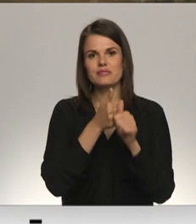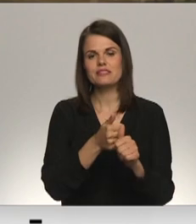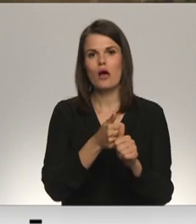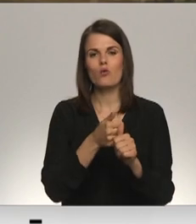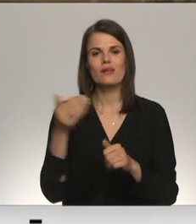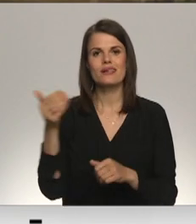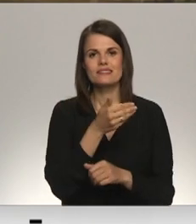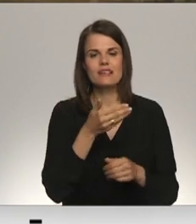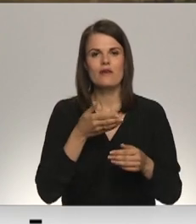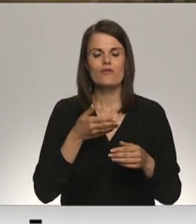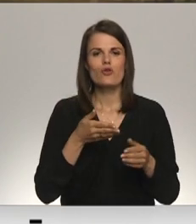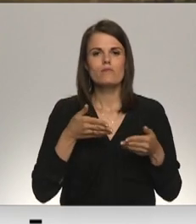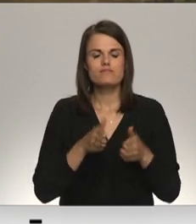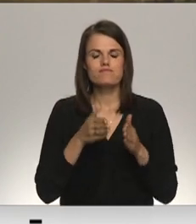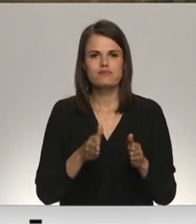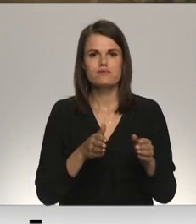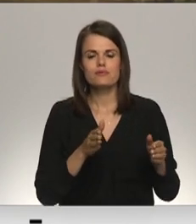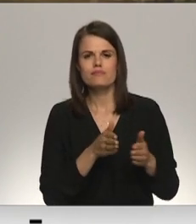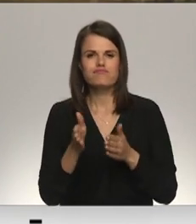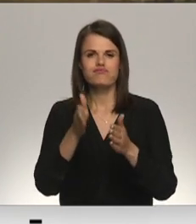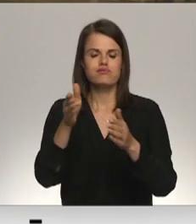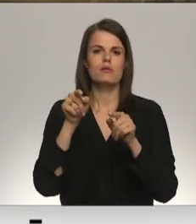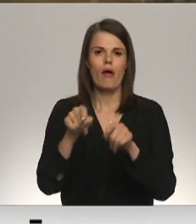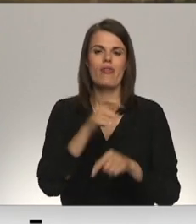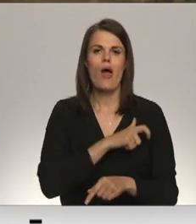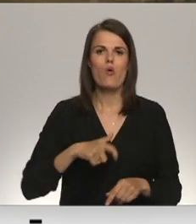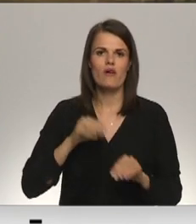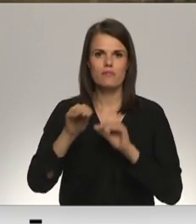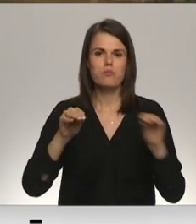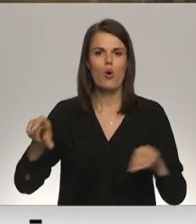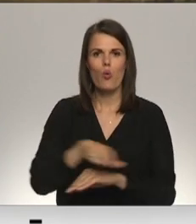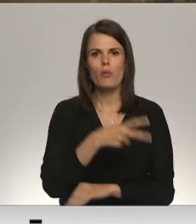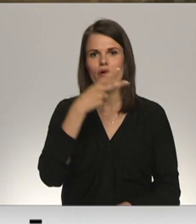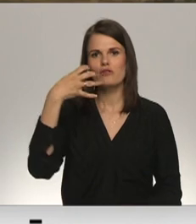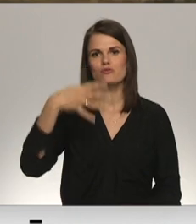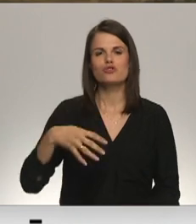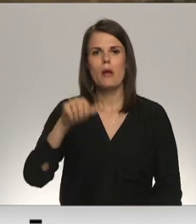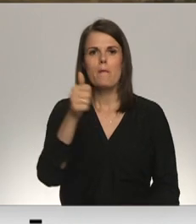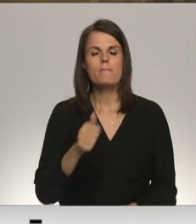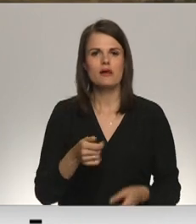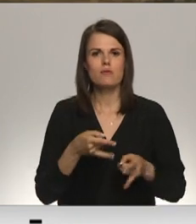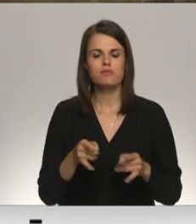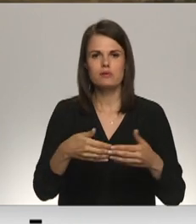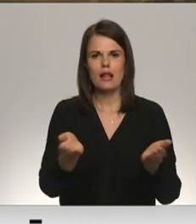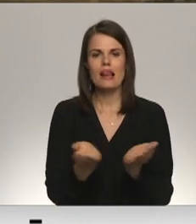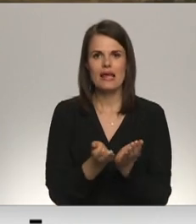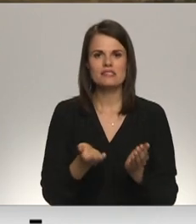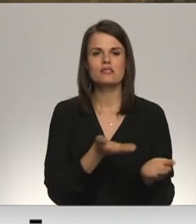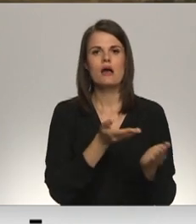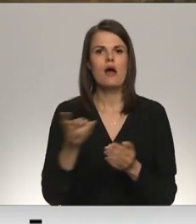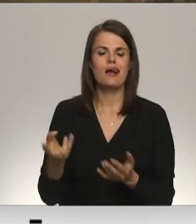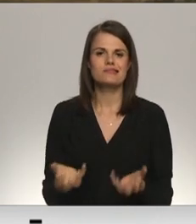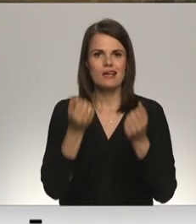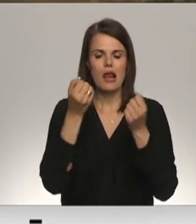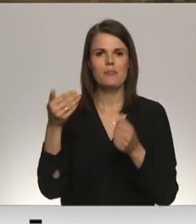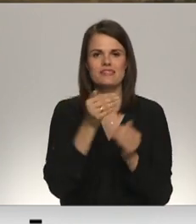līdzi zivju nārstošanai Daugavā. Upē izvietotas 240 mākslīgās nārsta ligzdas, kas glābi